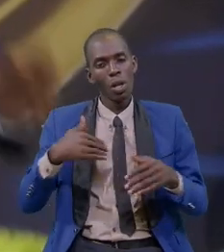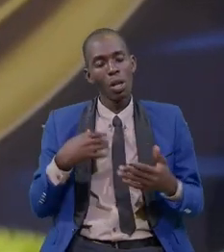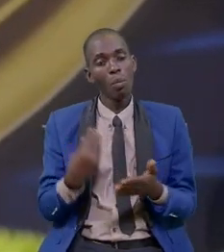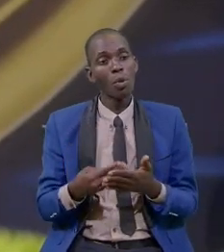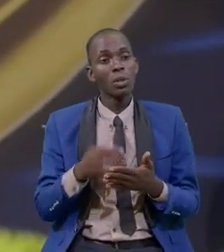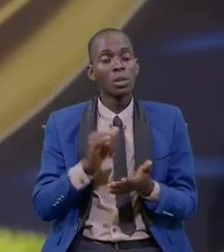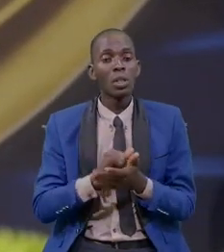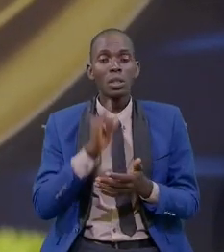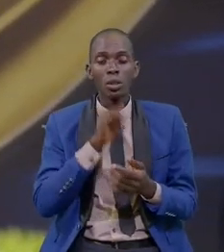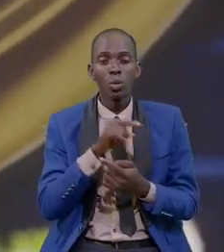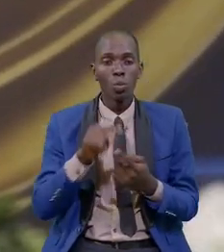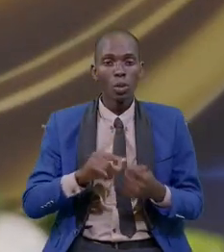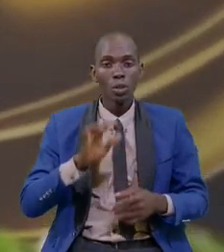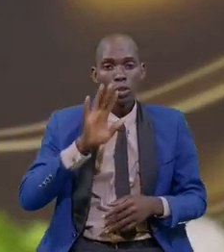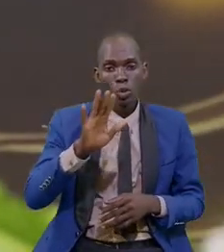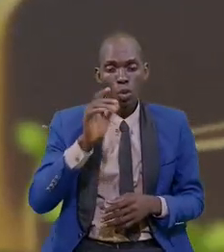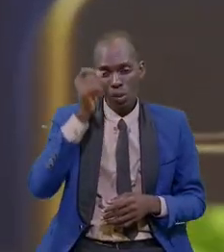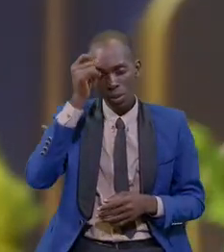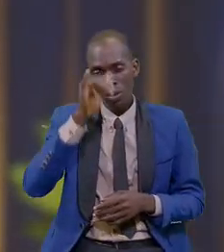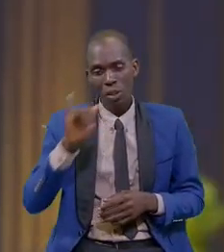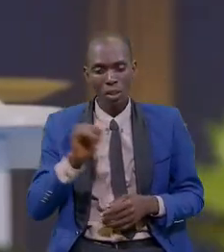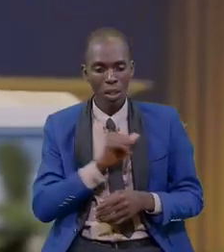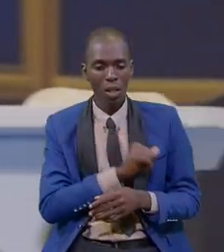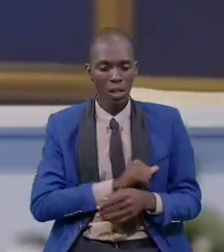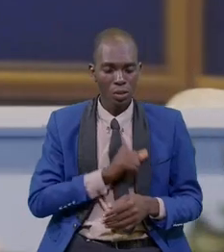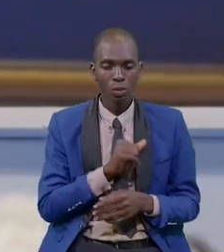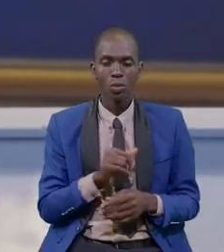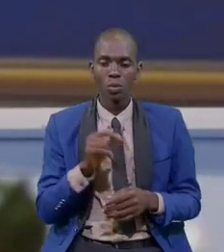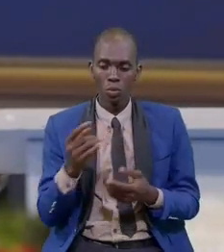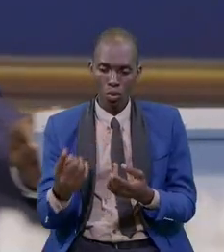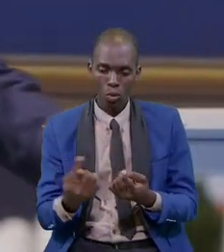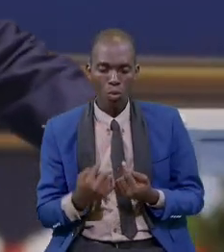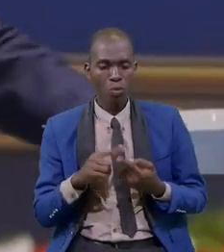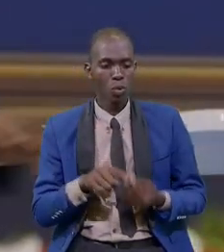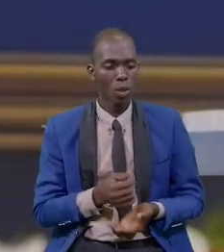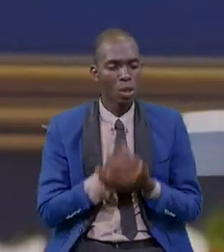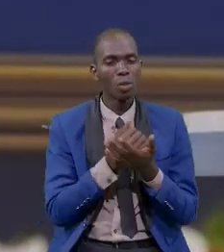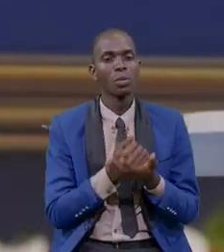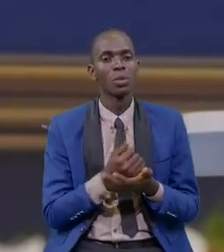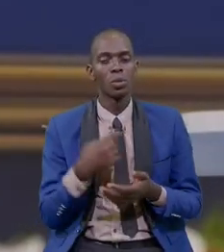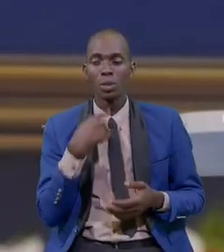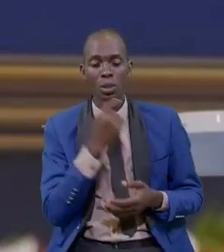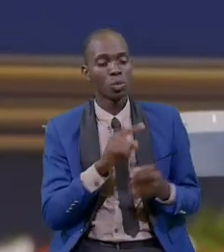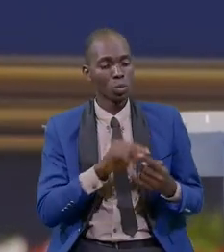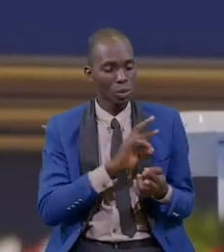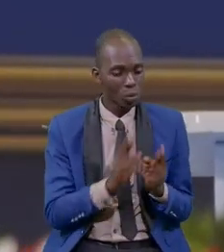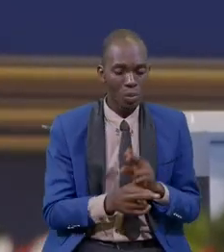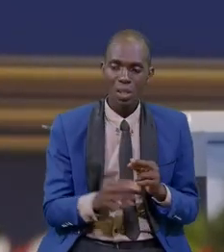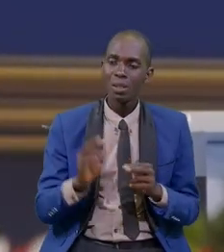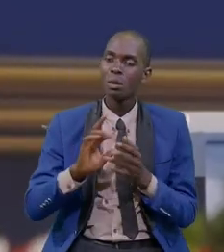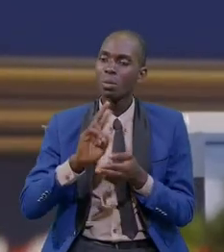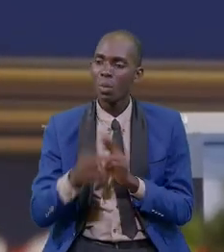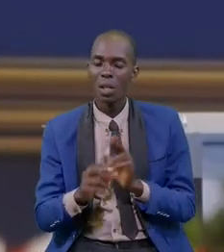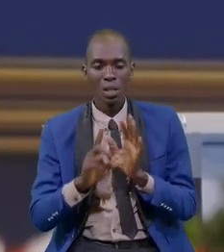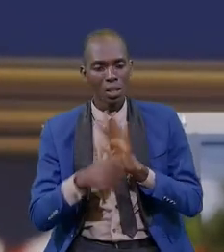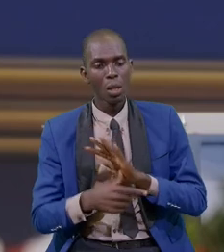se mettre en œuvre. Et ce n'est pas parler-lui de la repentance. Ils vont se repentir après. Mais donnez-leur d'abord ce